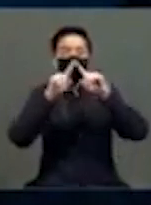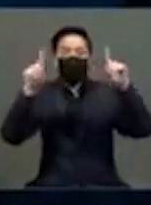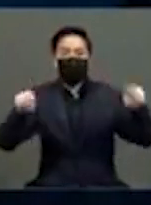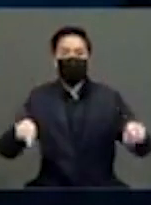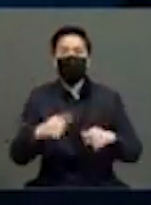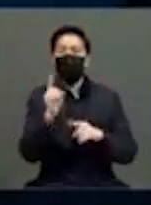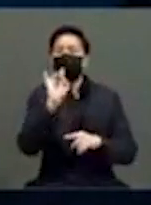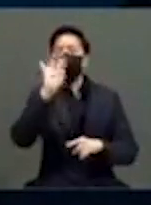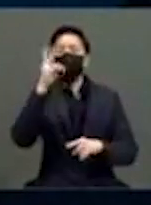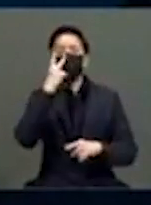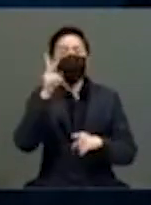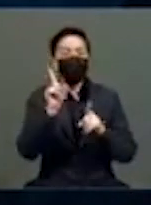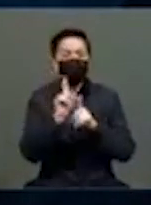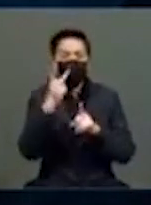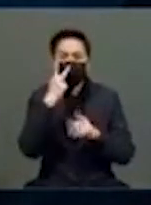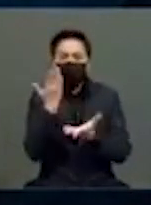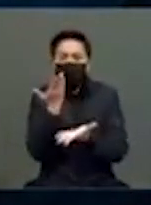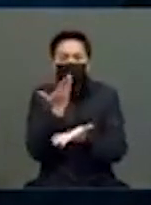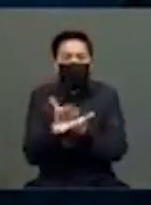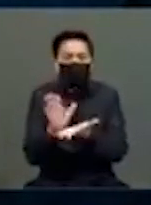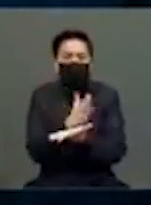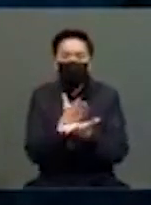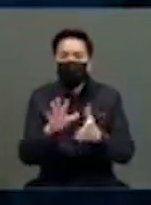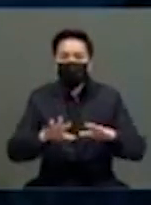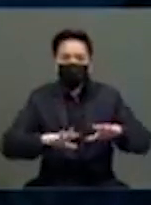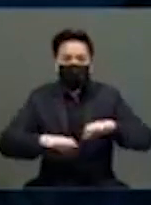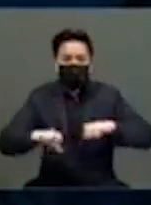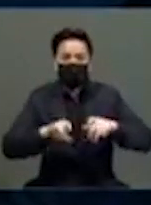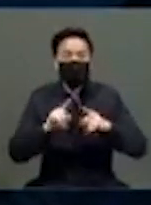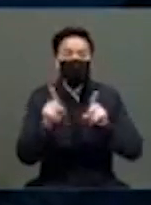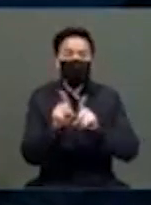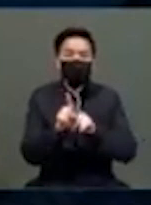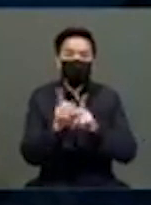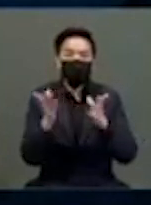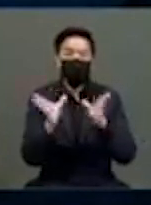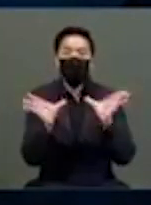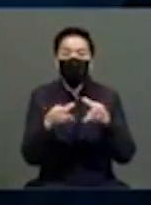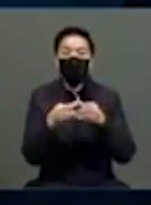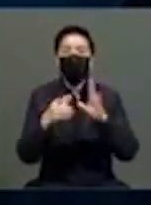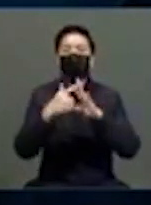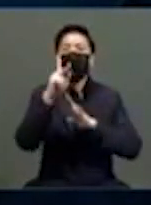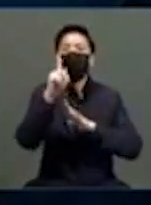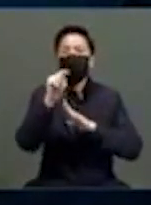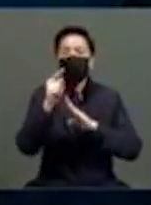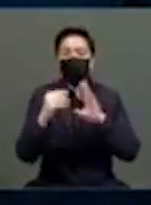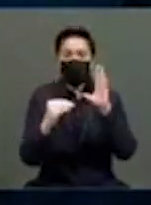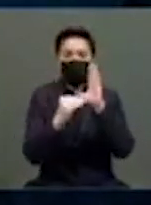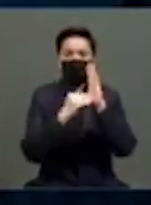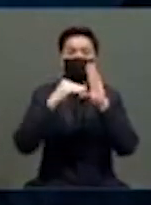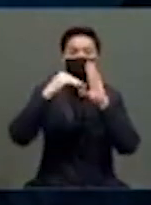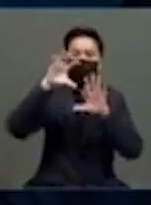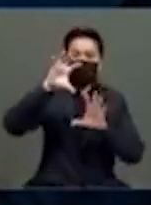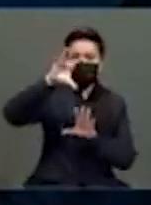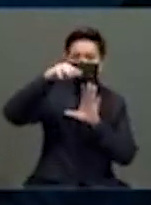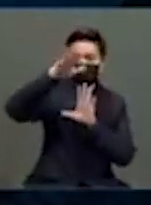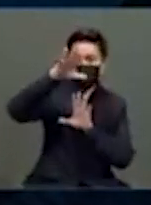ก็ให้เห็นถึงเป็นแบ่งรับบริหารจัดการผ่านเป็นลักษณะของกลุ่มเขตครับคือกรุงเทพเหนือกรุงเทพ